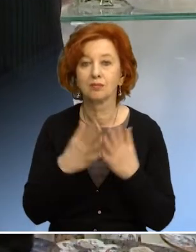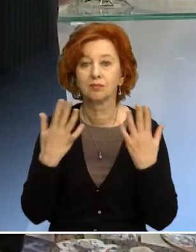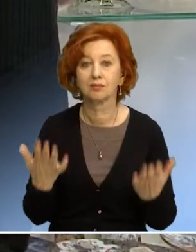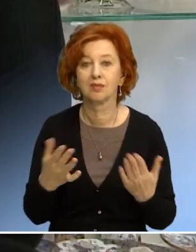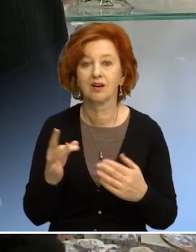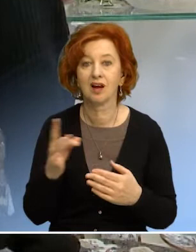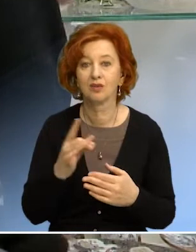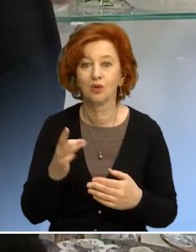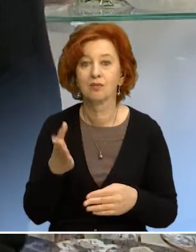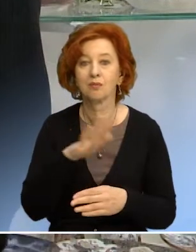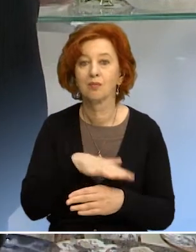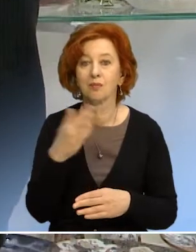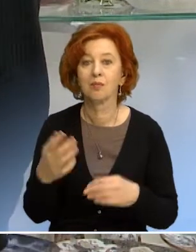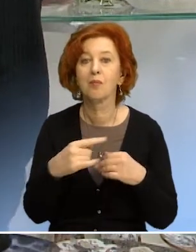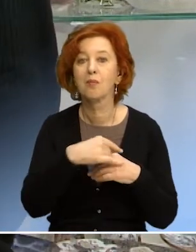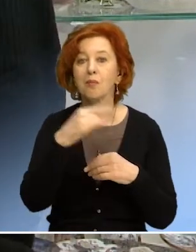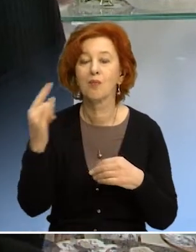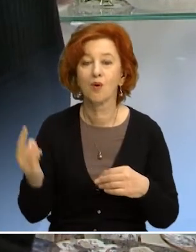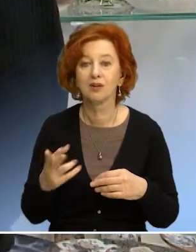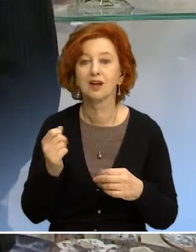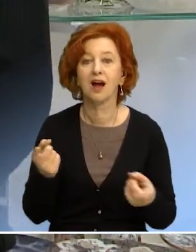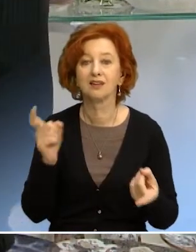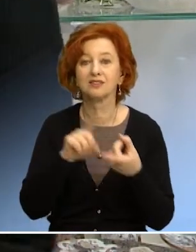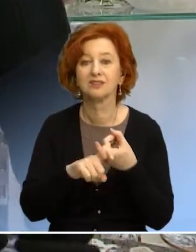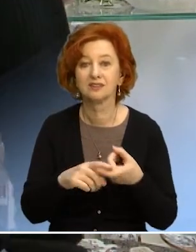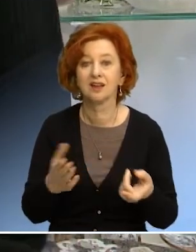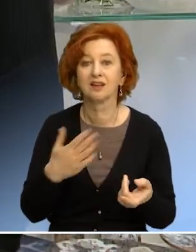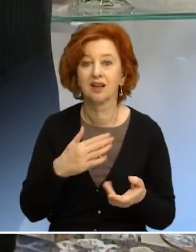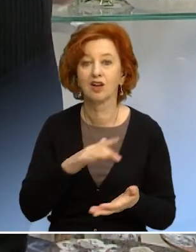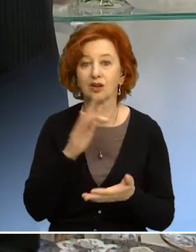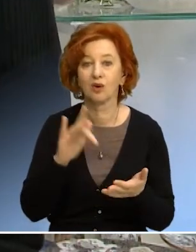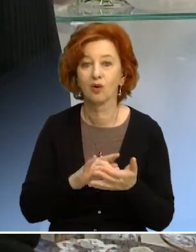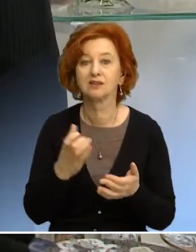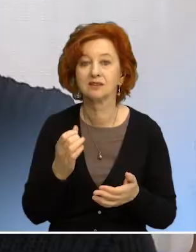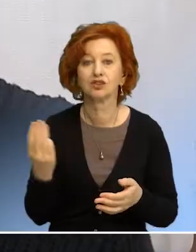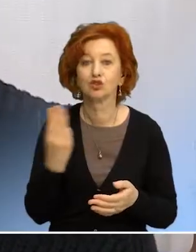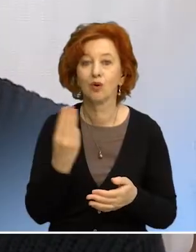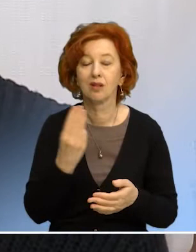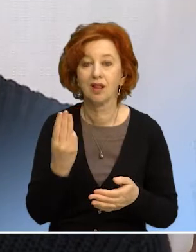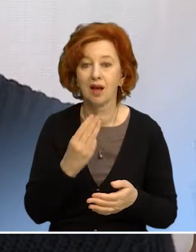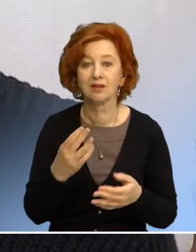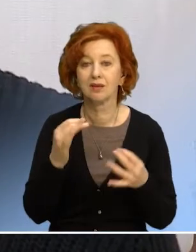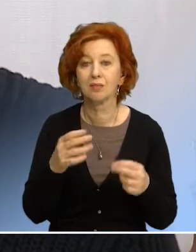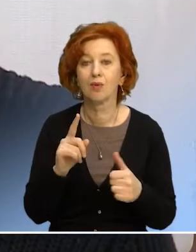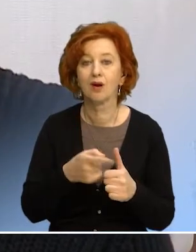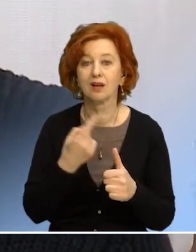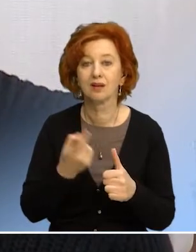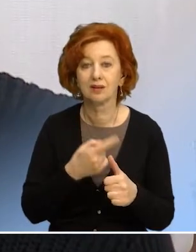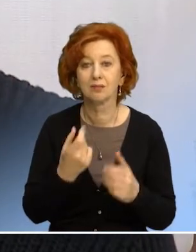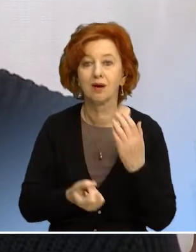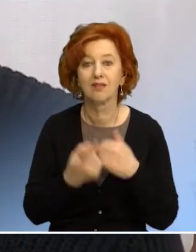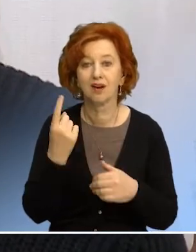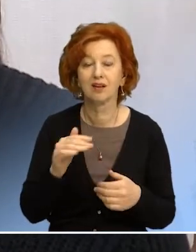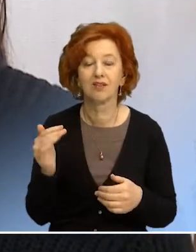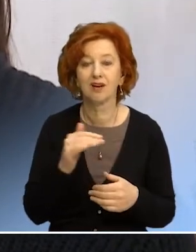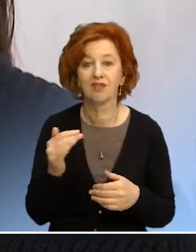даже между Ростовом и Шотландией. Я долго думал, как бы связать наш город Шотландию, фарфор, появление